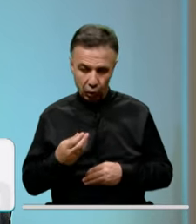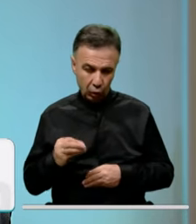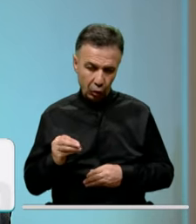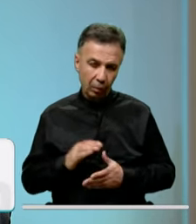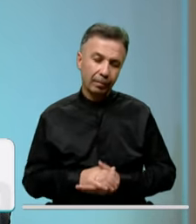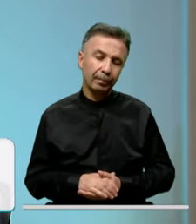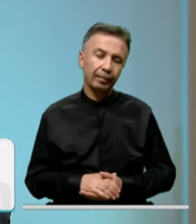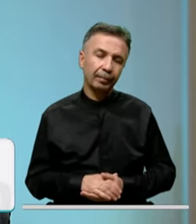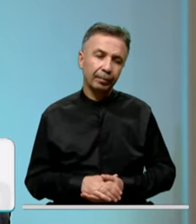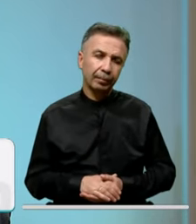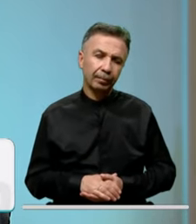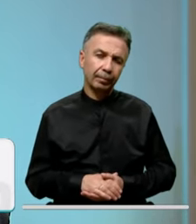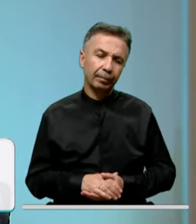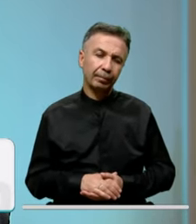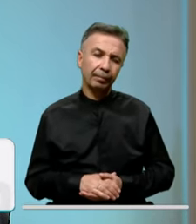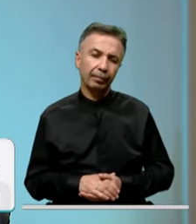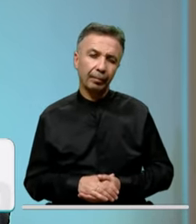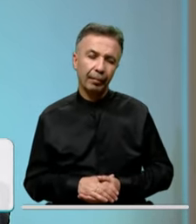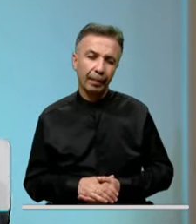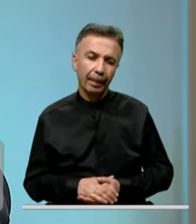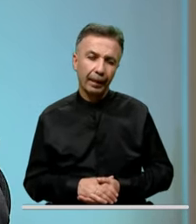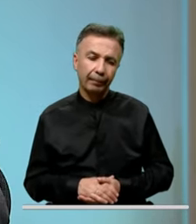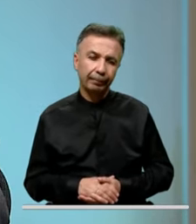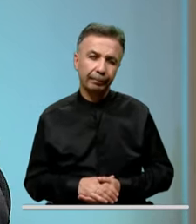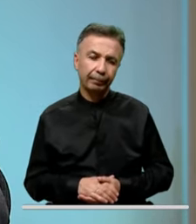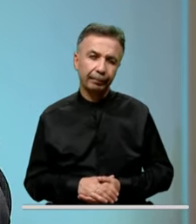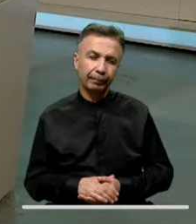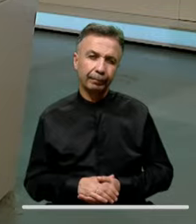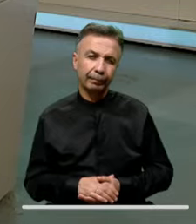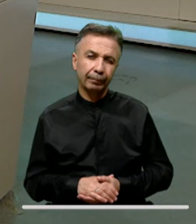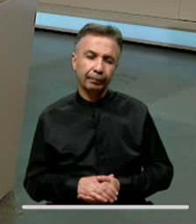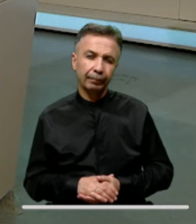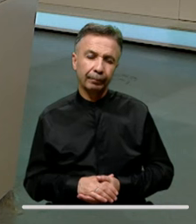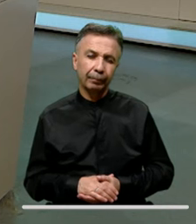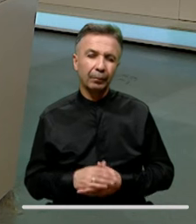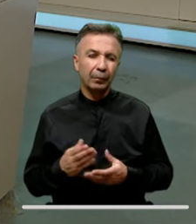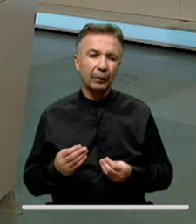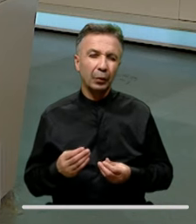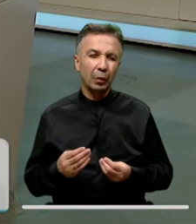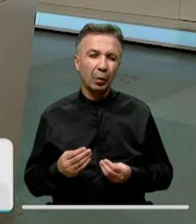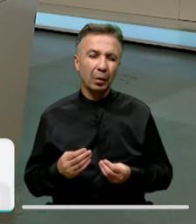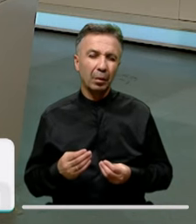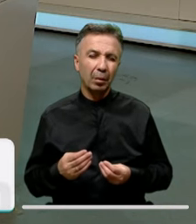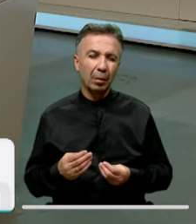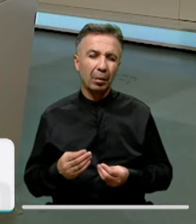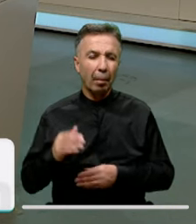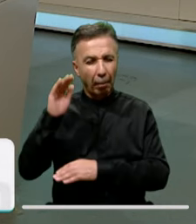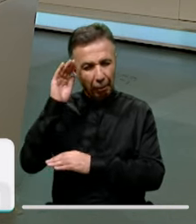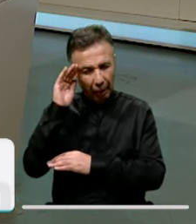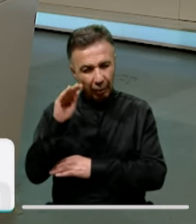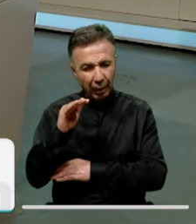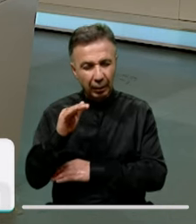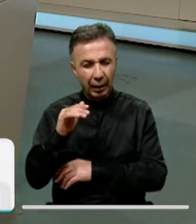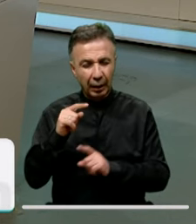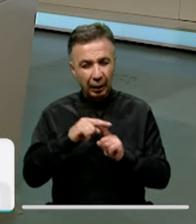vatandaşın söylediğini naklediyorum. Başınıza dert olur. Çok uğraşırsınız. Ben bir akşam